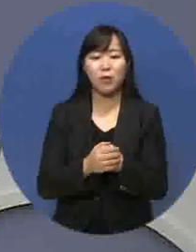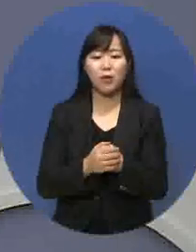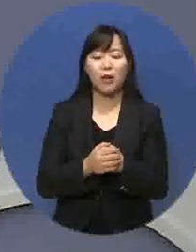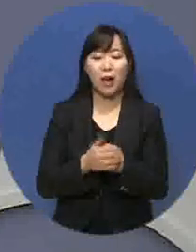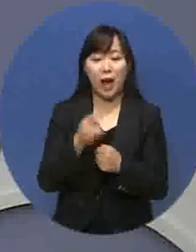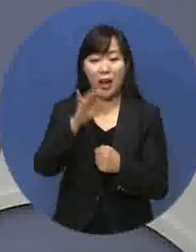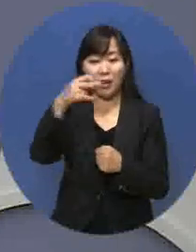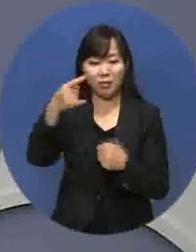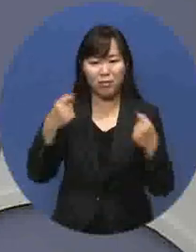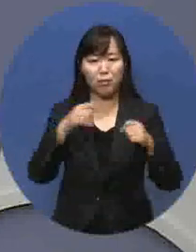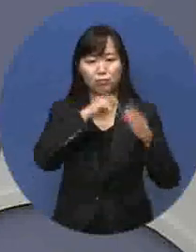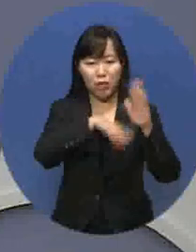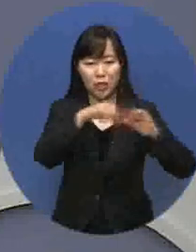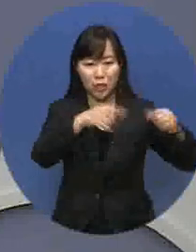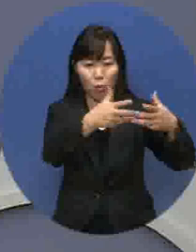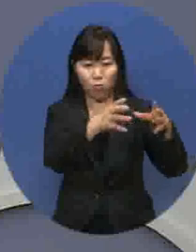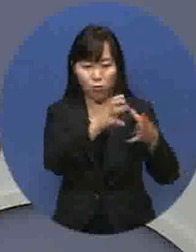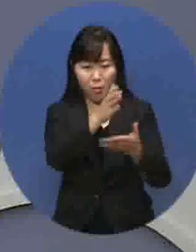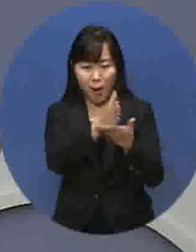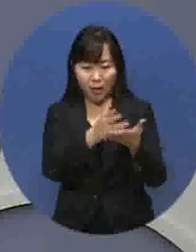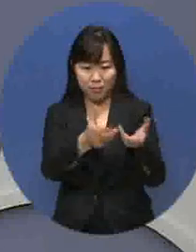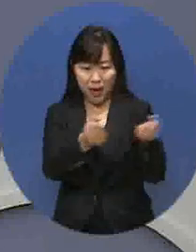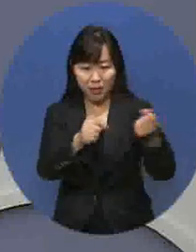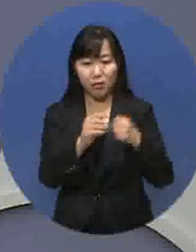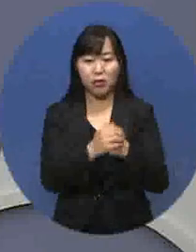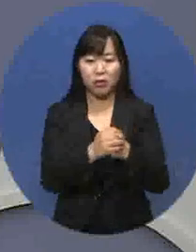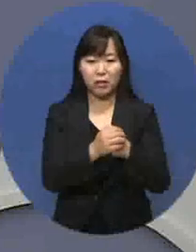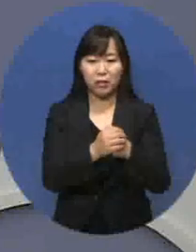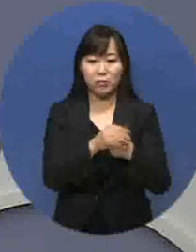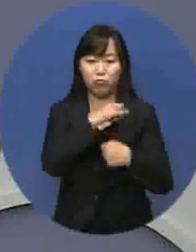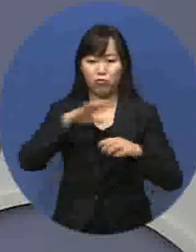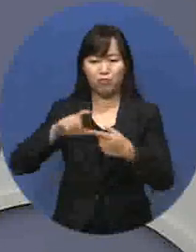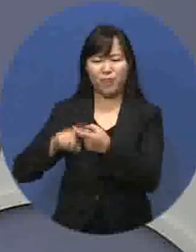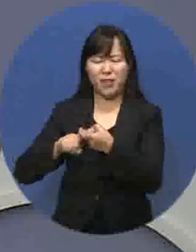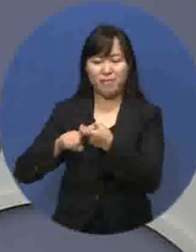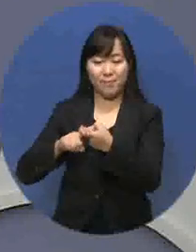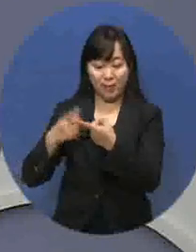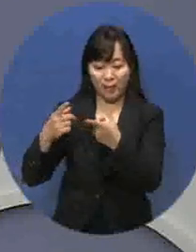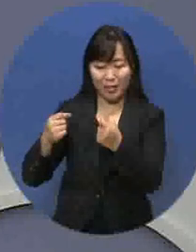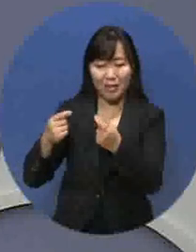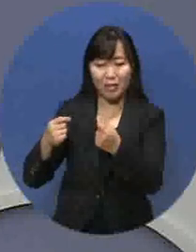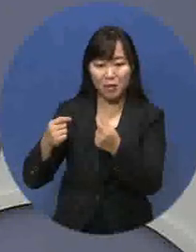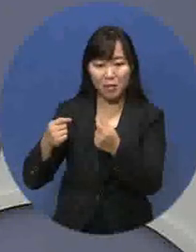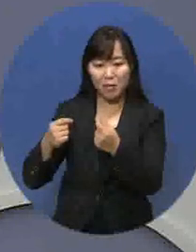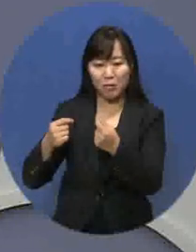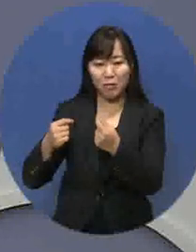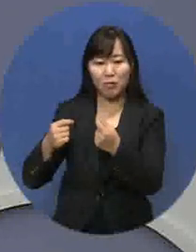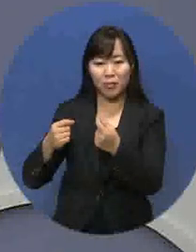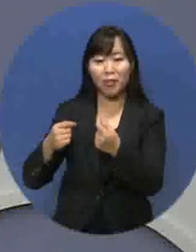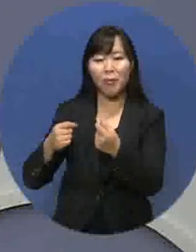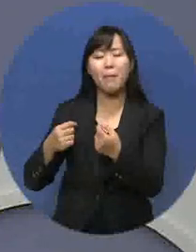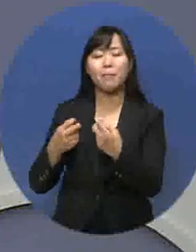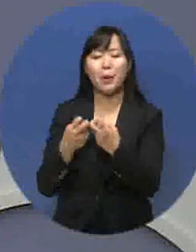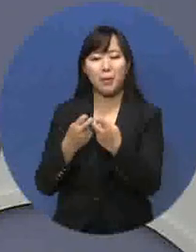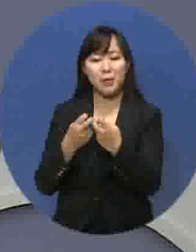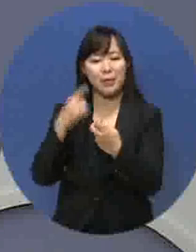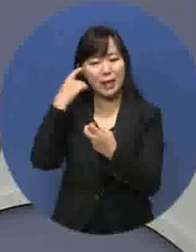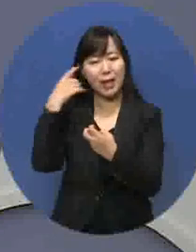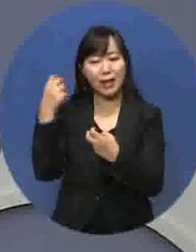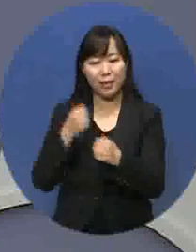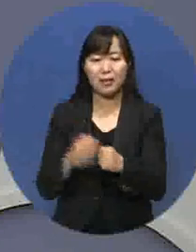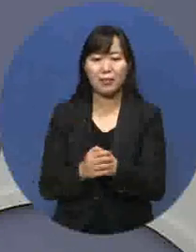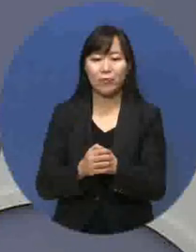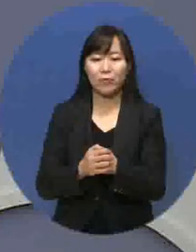이제 반으로 나눠서 어찌 보면 이제 친중 동맹을 강화해서 북은 사는 수밖에 없다. 이제 그런 신념을 가지고